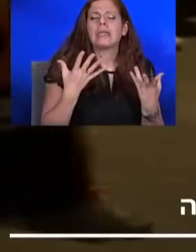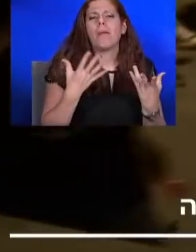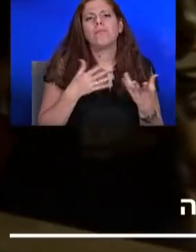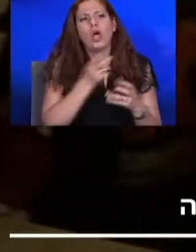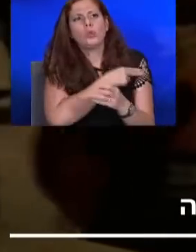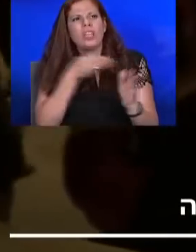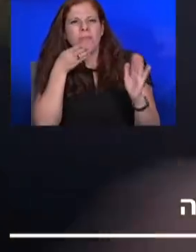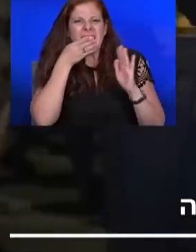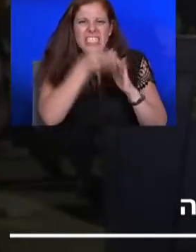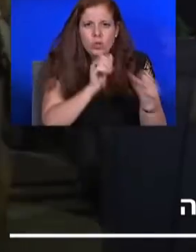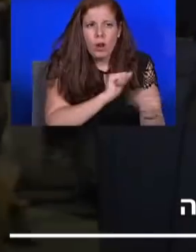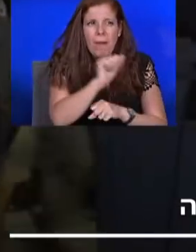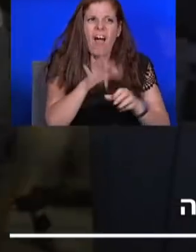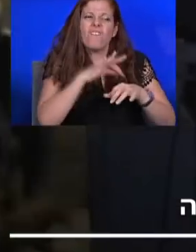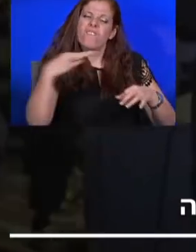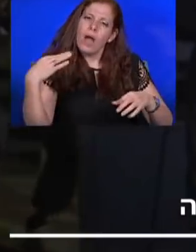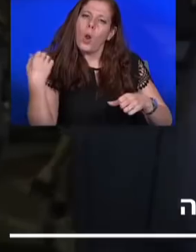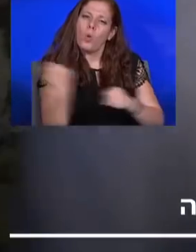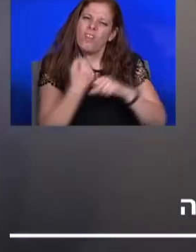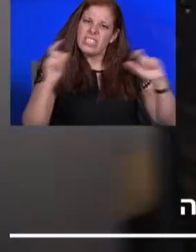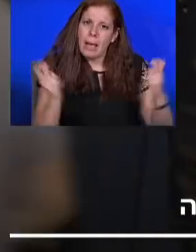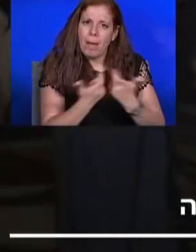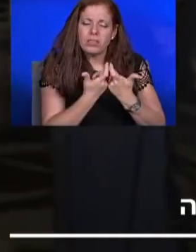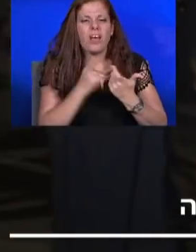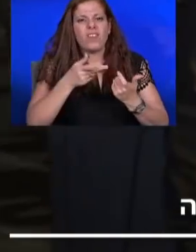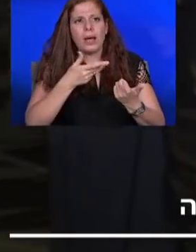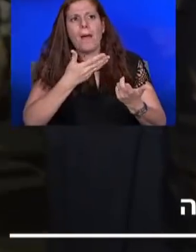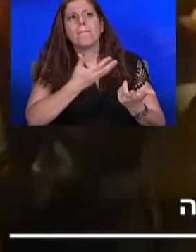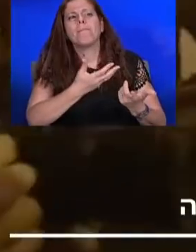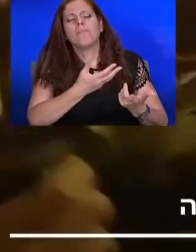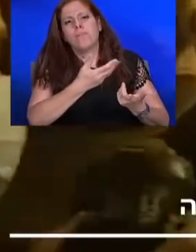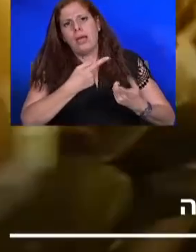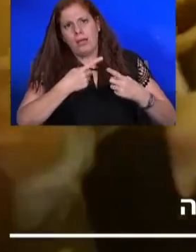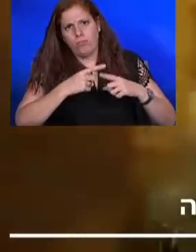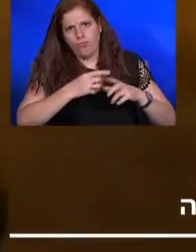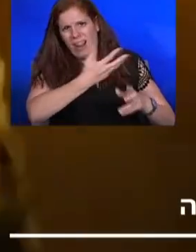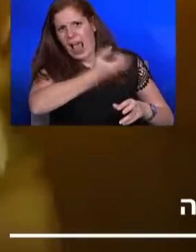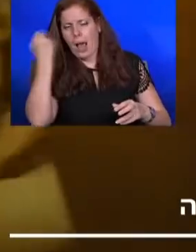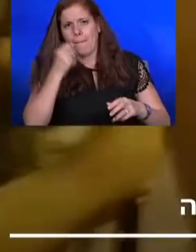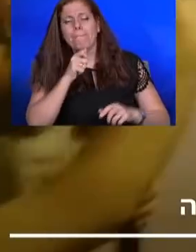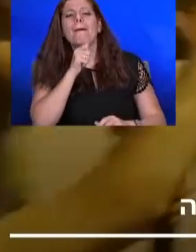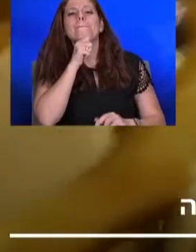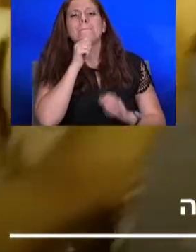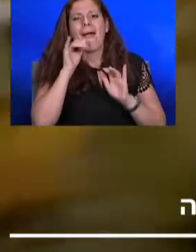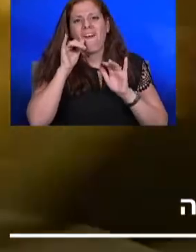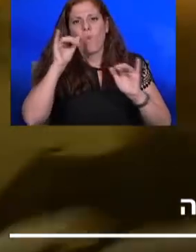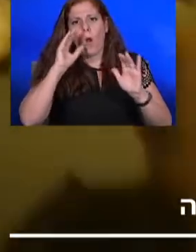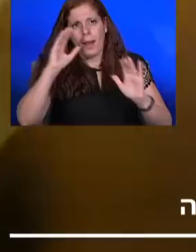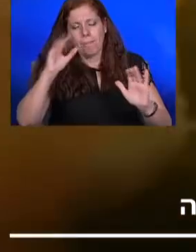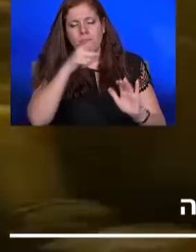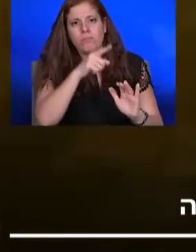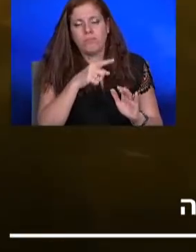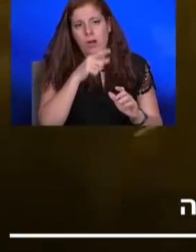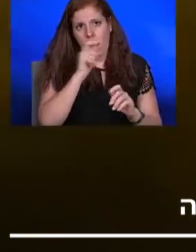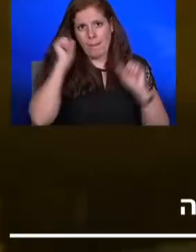וחלו לבצע מעצרים וגם להחרים מגפונים למפגינים. 34 מפגינים נעצרו במהלך הלילה,